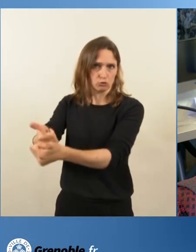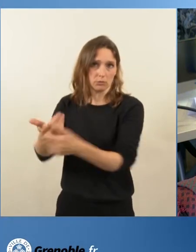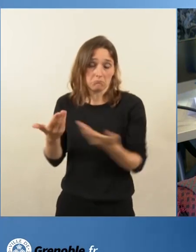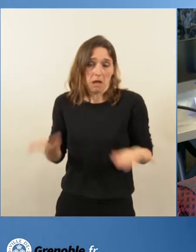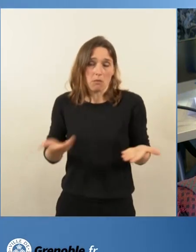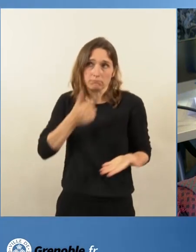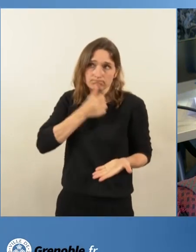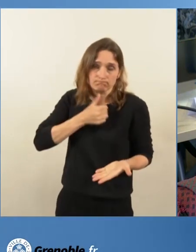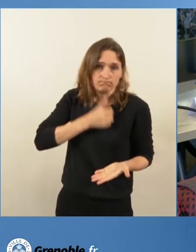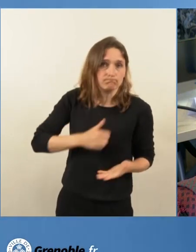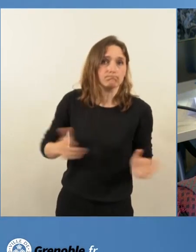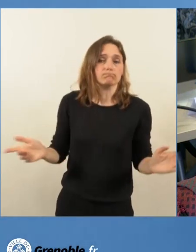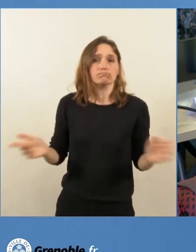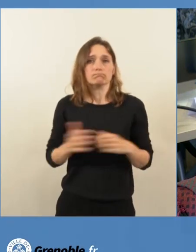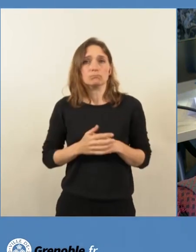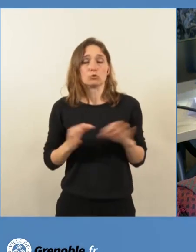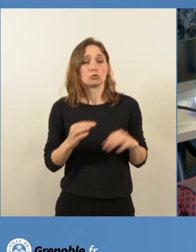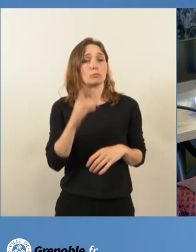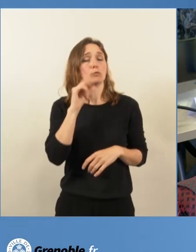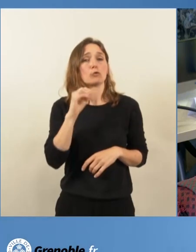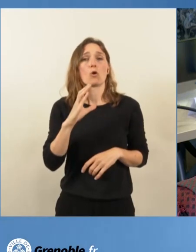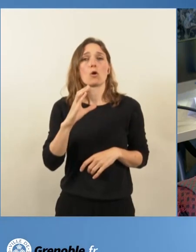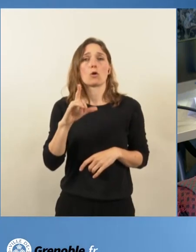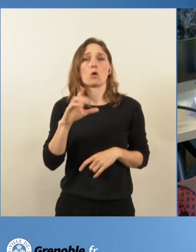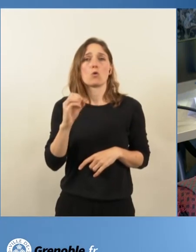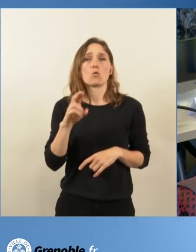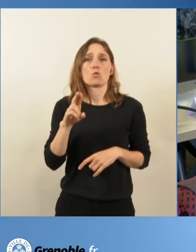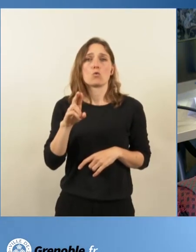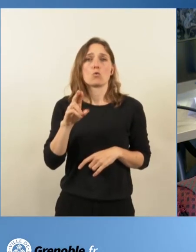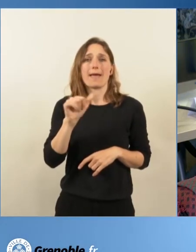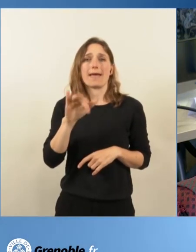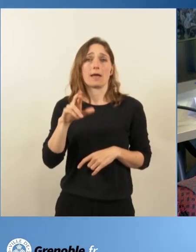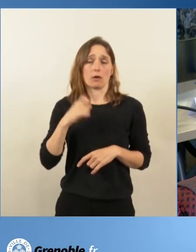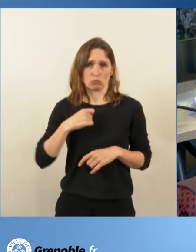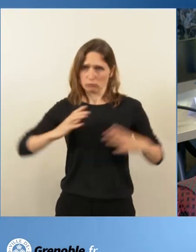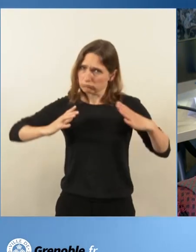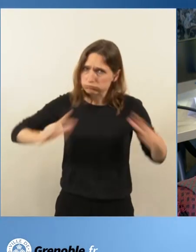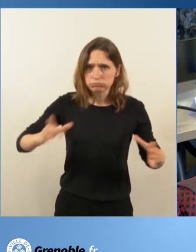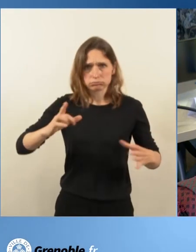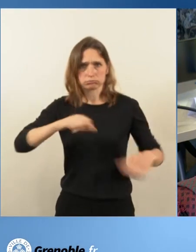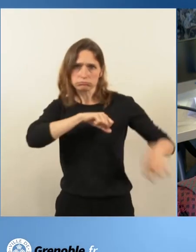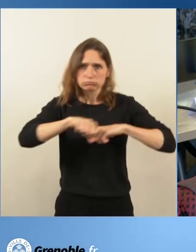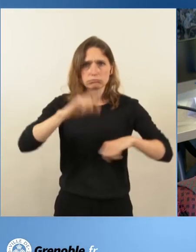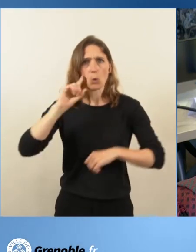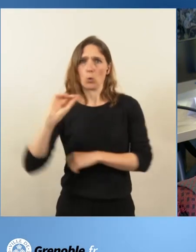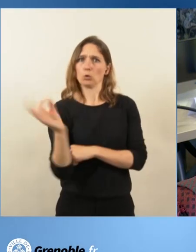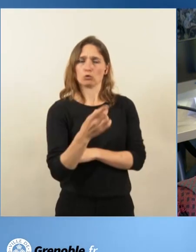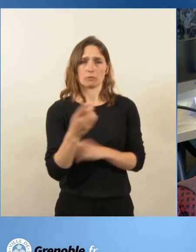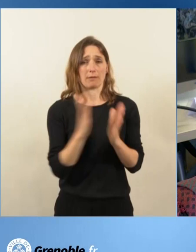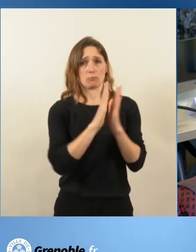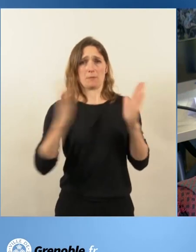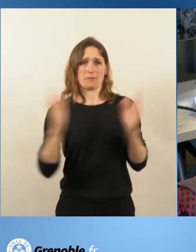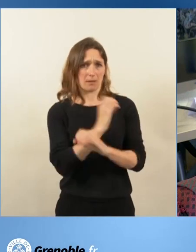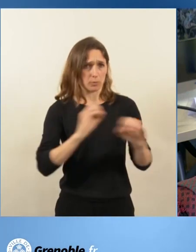nous ne nous sommes jamais privés et parce quelle couleur on était moins pour œuvrer dans l'intérêt du plus grand nombre la gratuité des bibliothèques nous la défendions bien